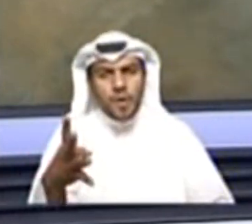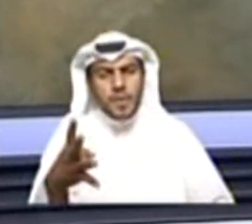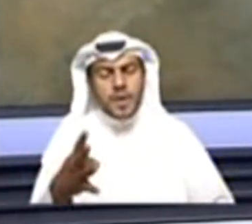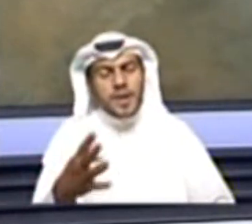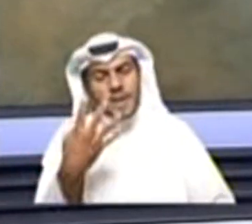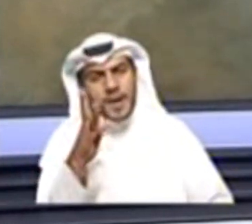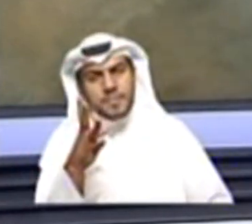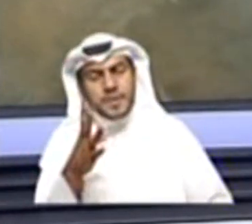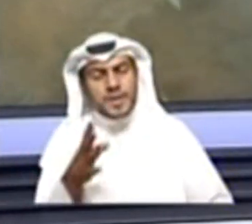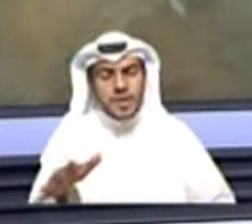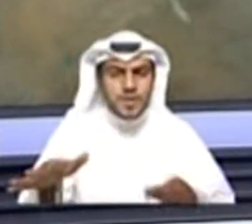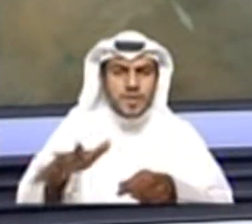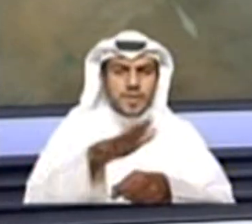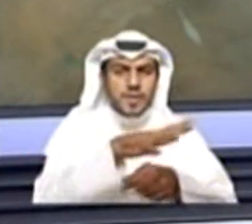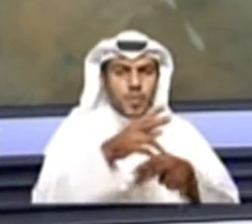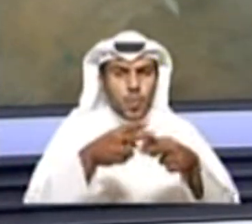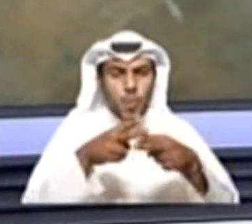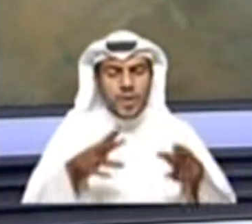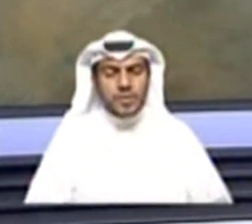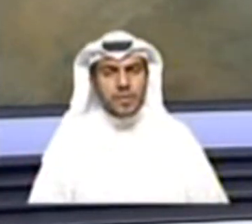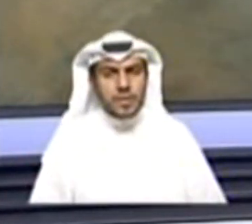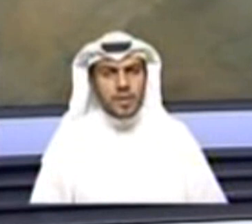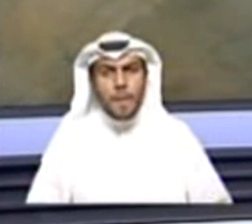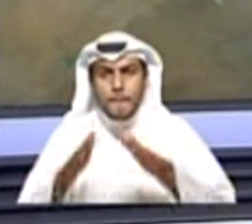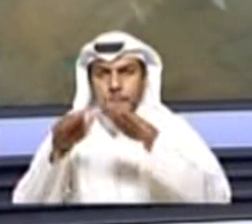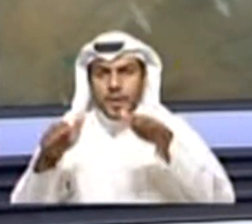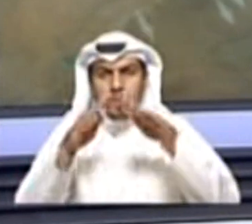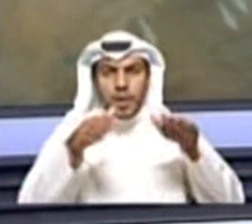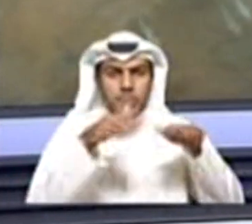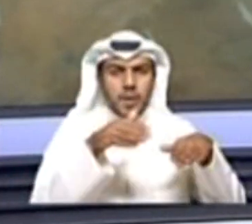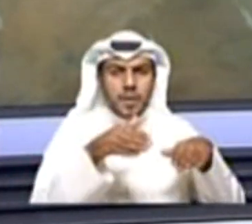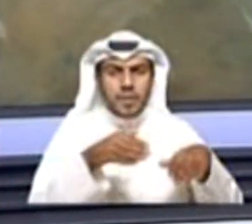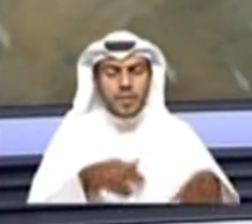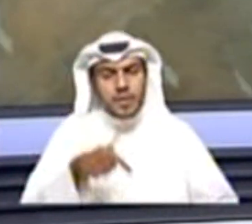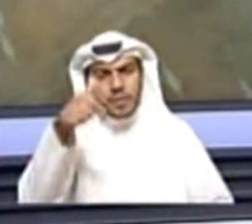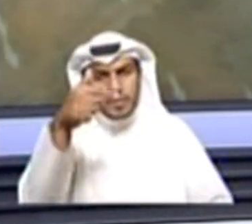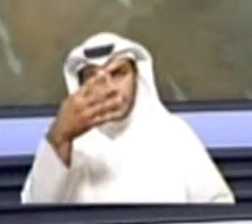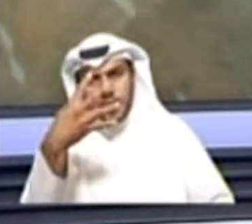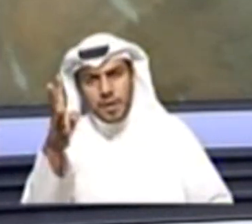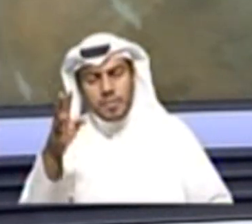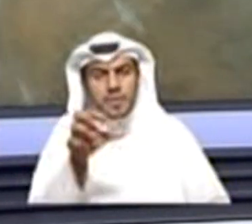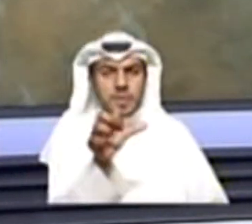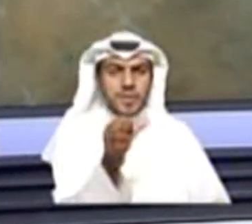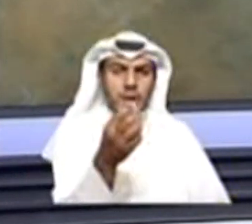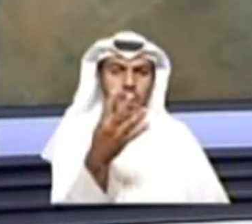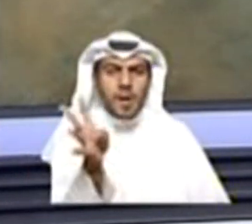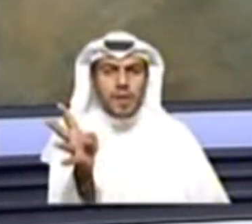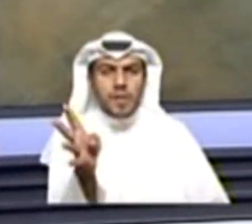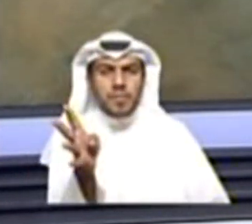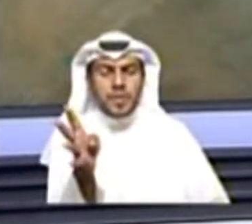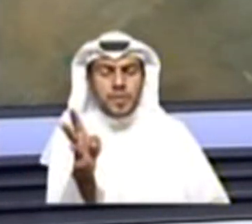40 درجة مئوية. أما على المناطق الصحراوية فما تتراوح ما بين 46 وال 49